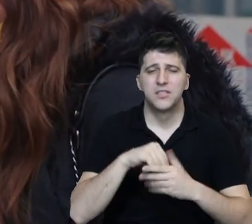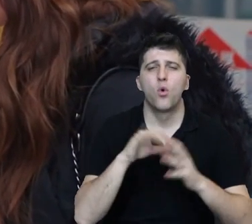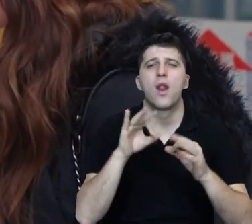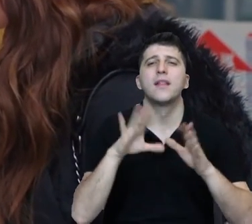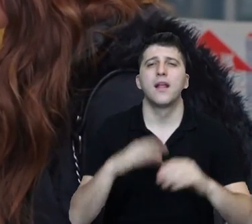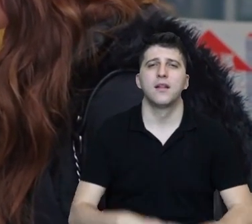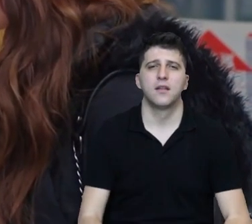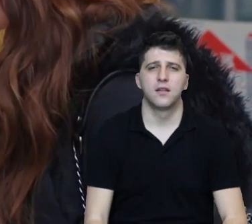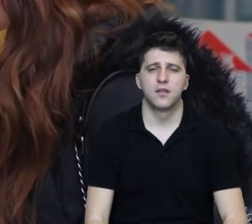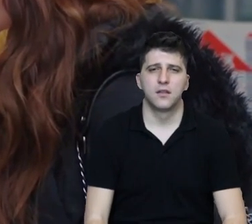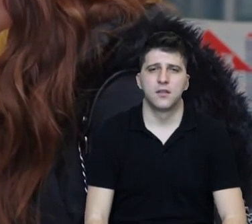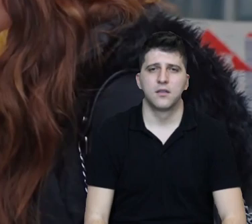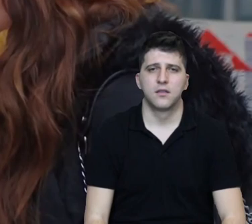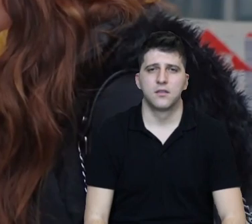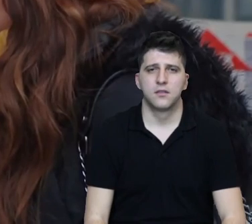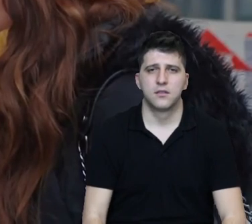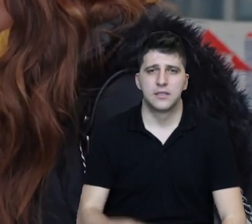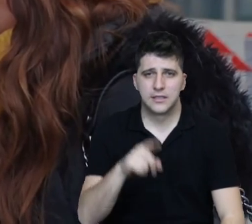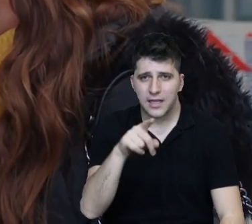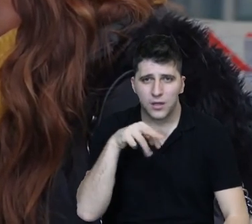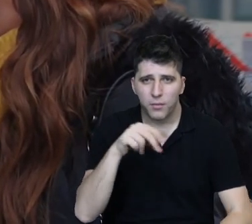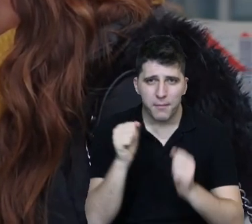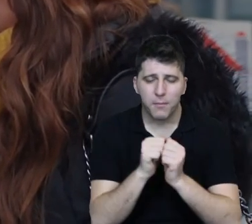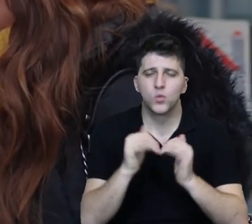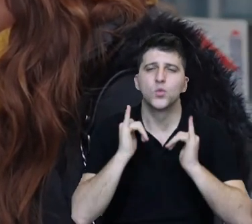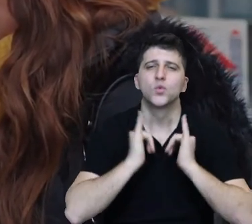değil. Seninle yürümek huzur veriyor bana.